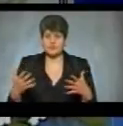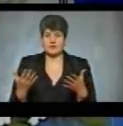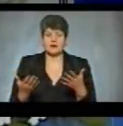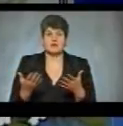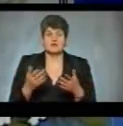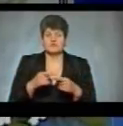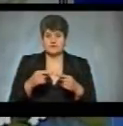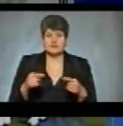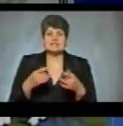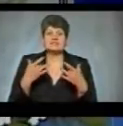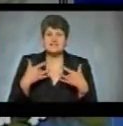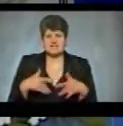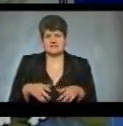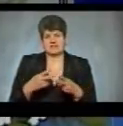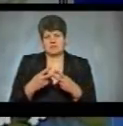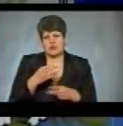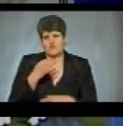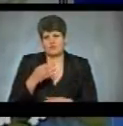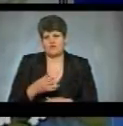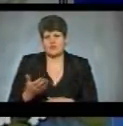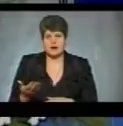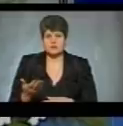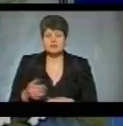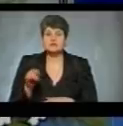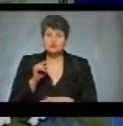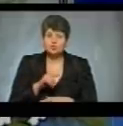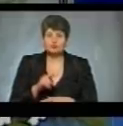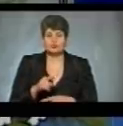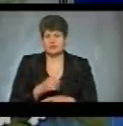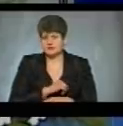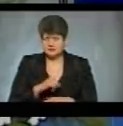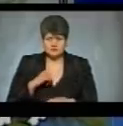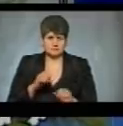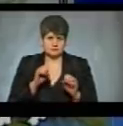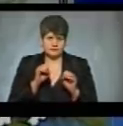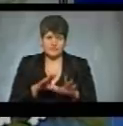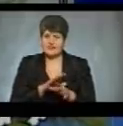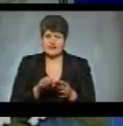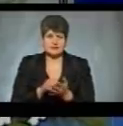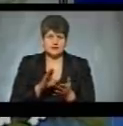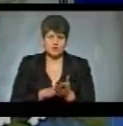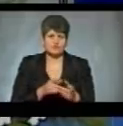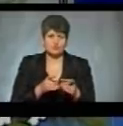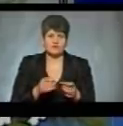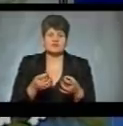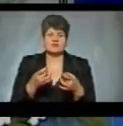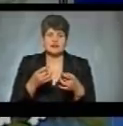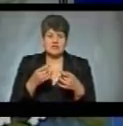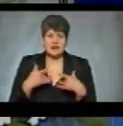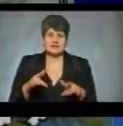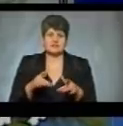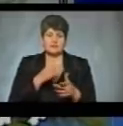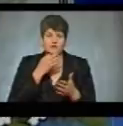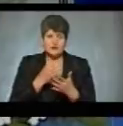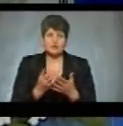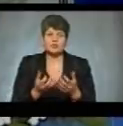вибухові пристрої, звільняються від кримінальної відповідальності. Таким чином, при добровільній здачі незареєстрованої зброї власник звільняється від відповідальності та